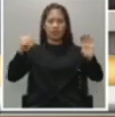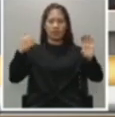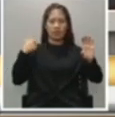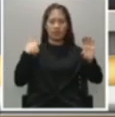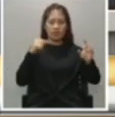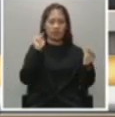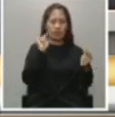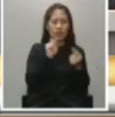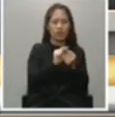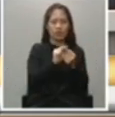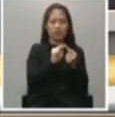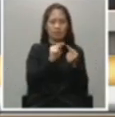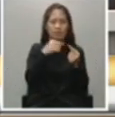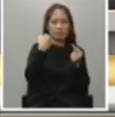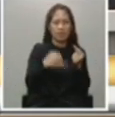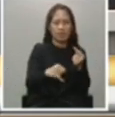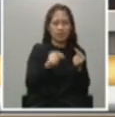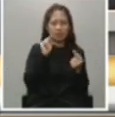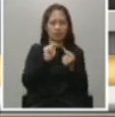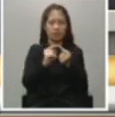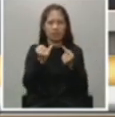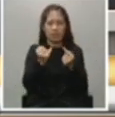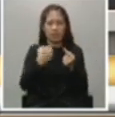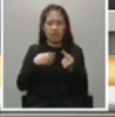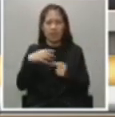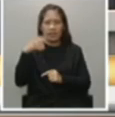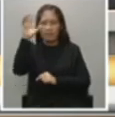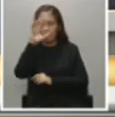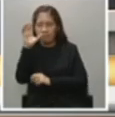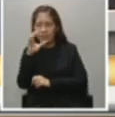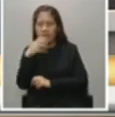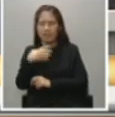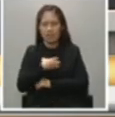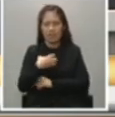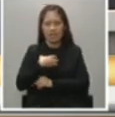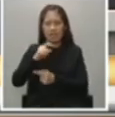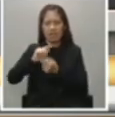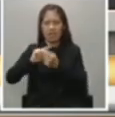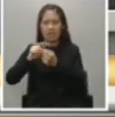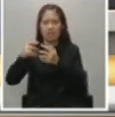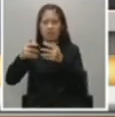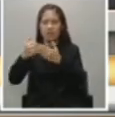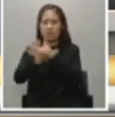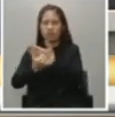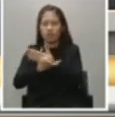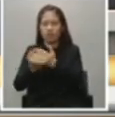โหยหาการยอมรับจากนานาชาติถึงขนาดว่าต้องยอมซื้ออาวุ